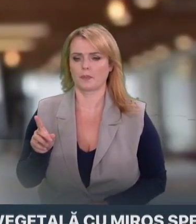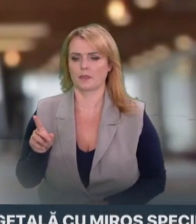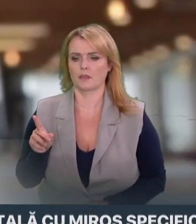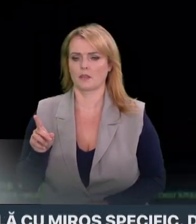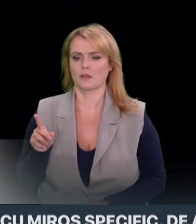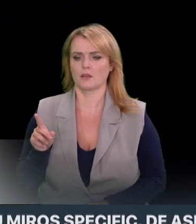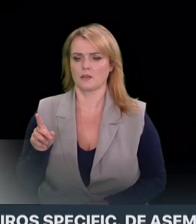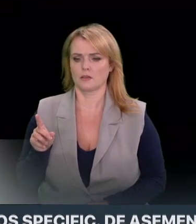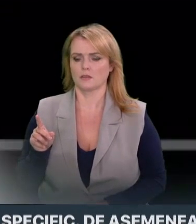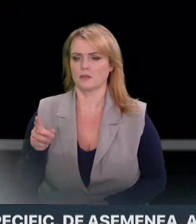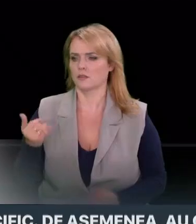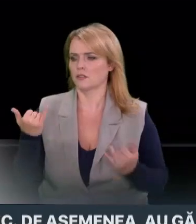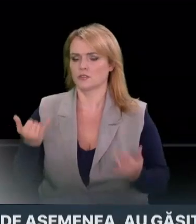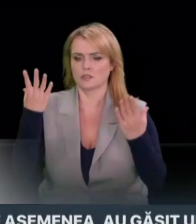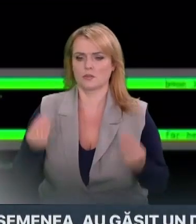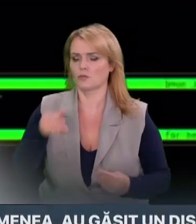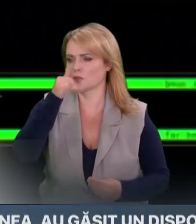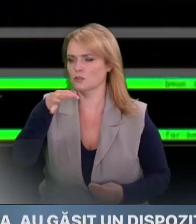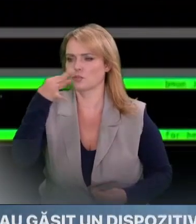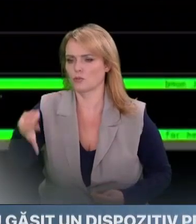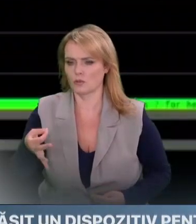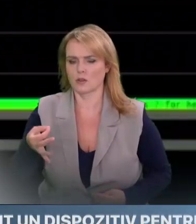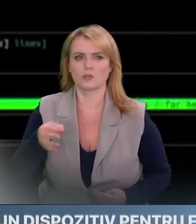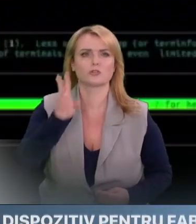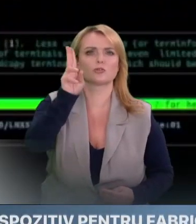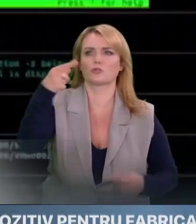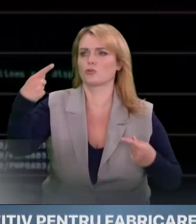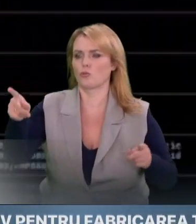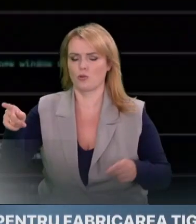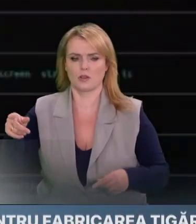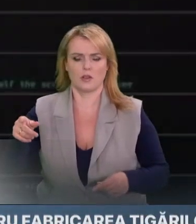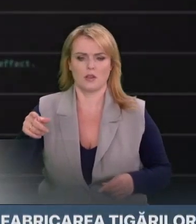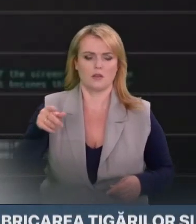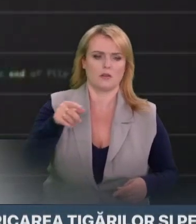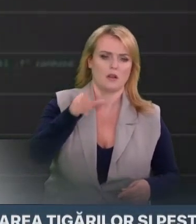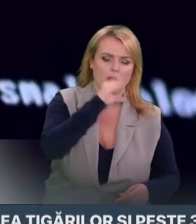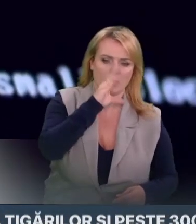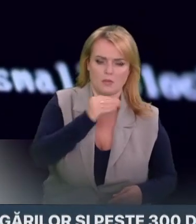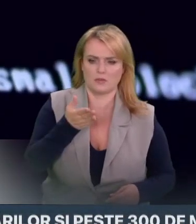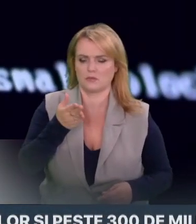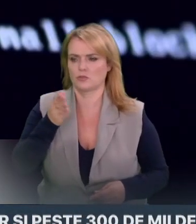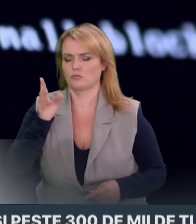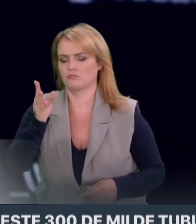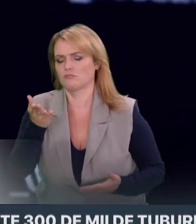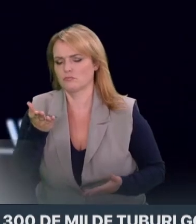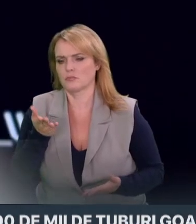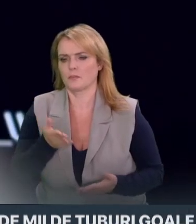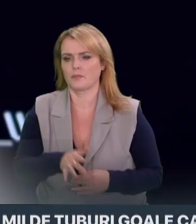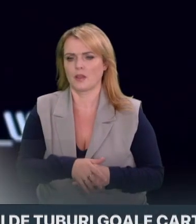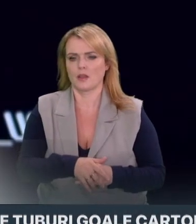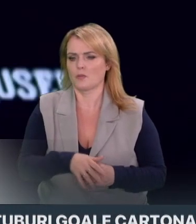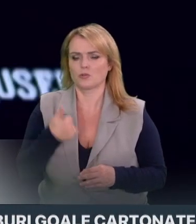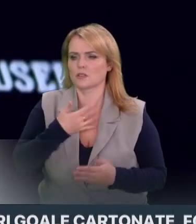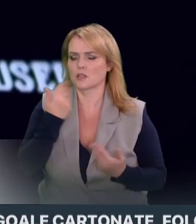la moment nu mai putem spune că altcineva ar fi de vină și nu factorul uman, cât din ce în ce mai multe